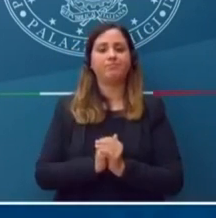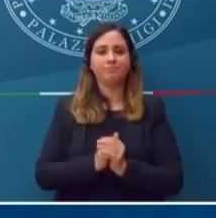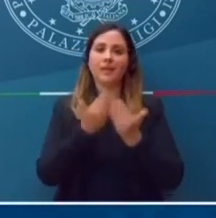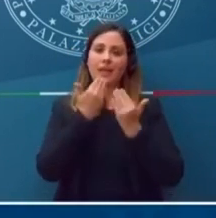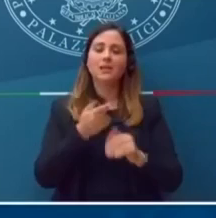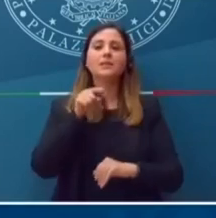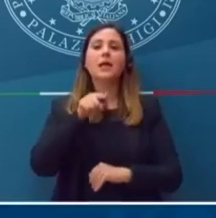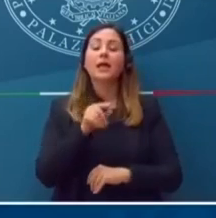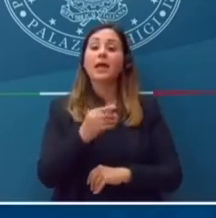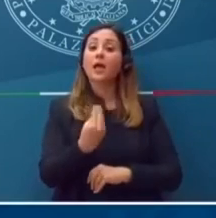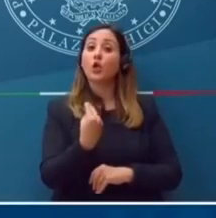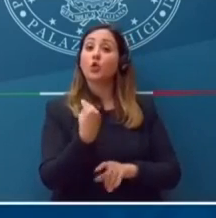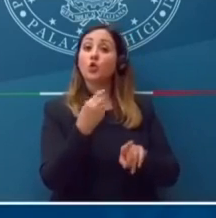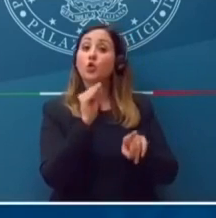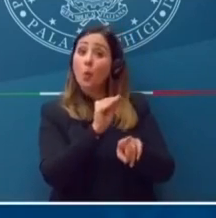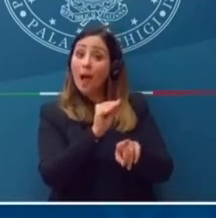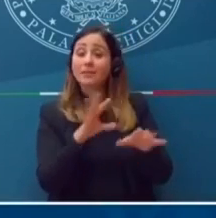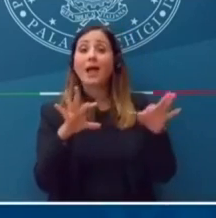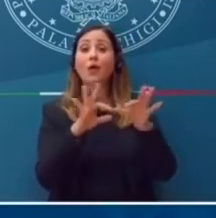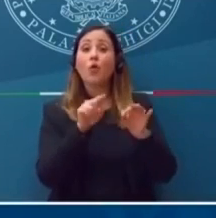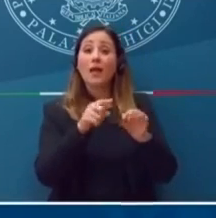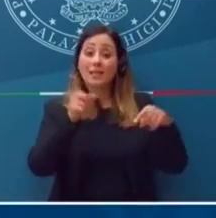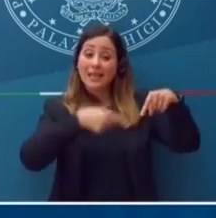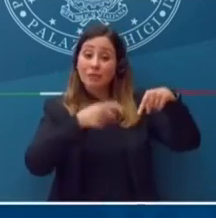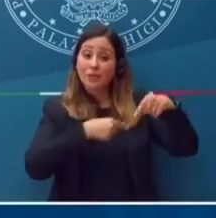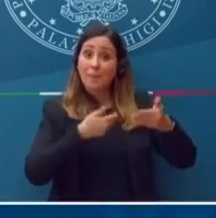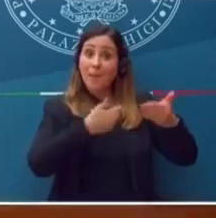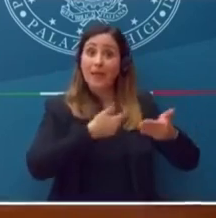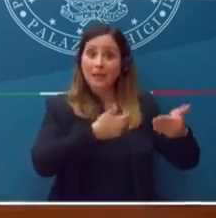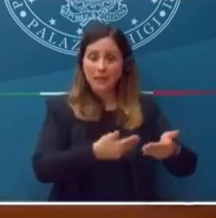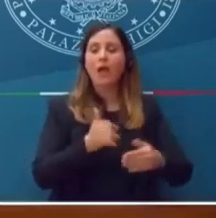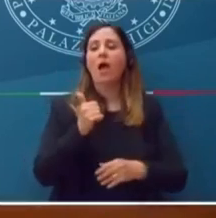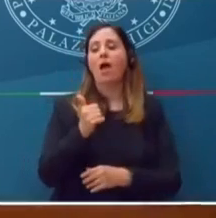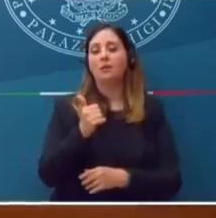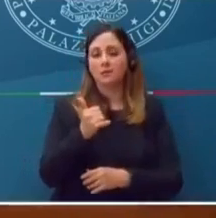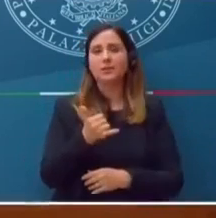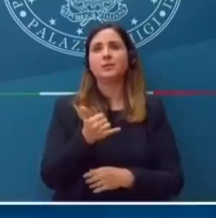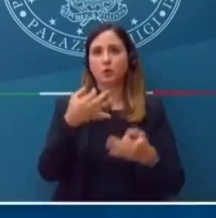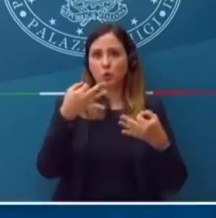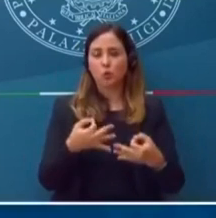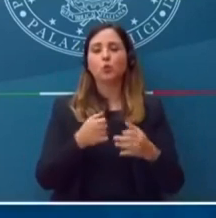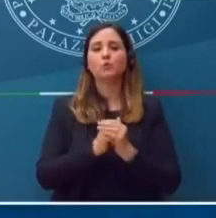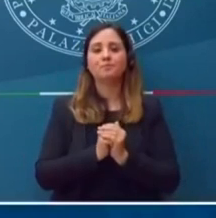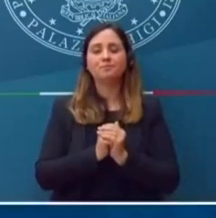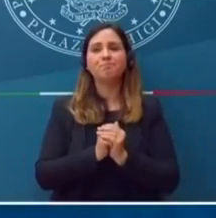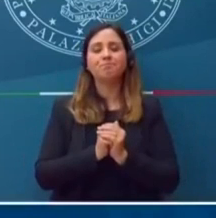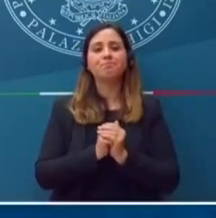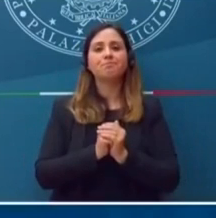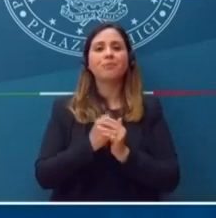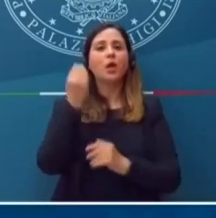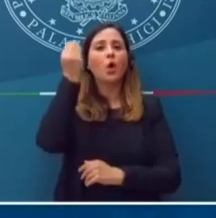domanda sulla proroga dei licenziamenti. Ah sì, ha ragione, grazie. Prego. No, la posizione del governo è quella che è stata